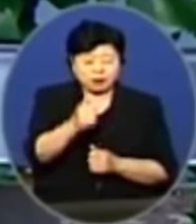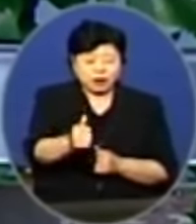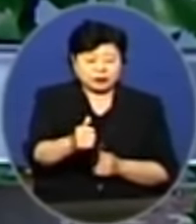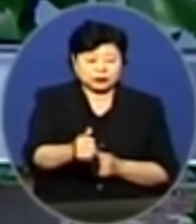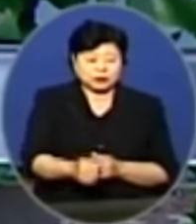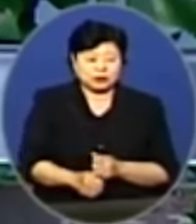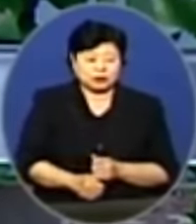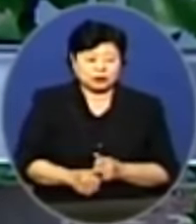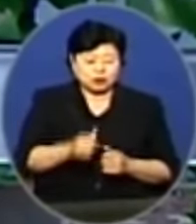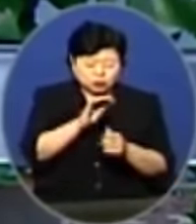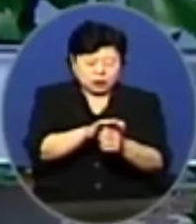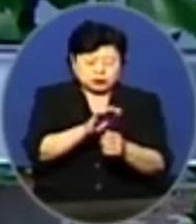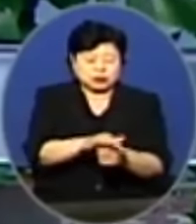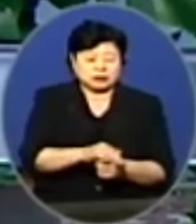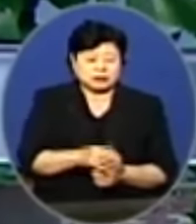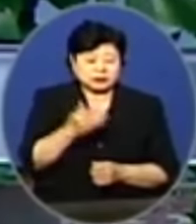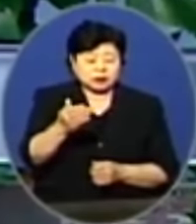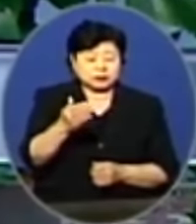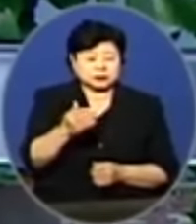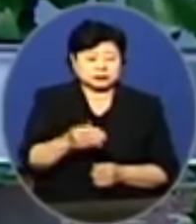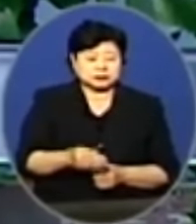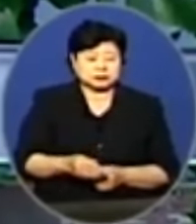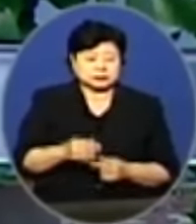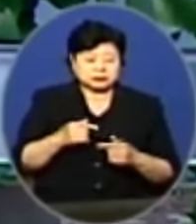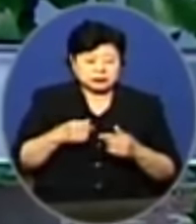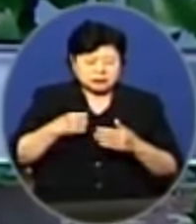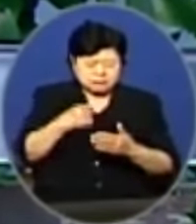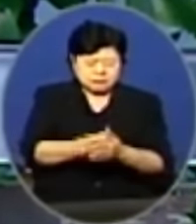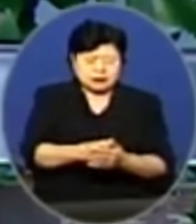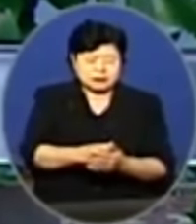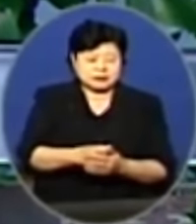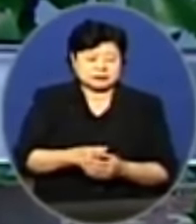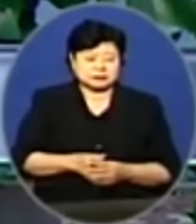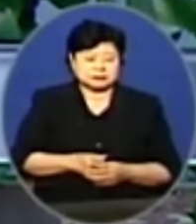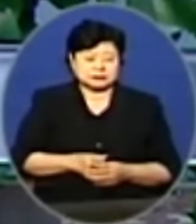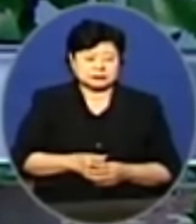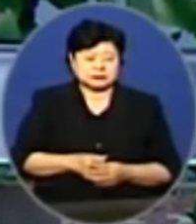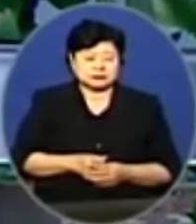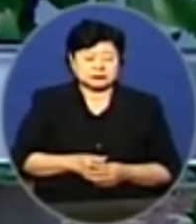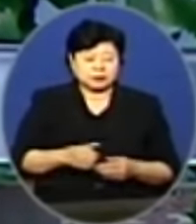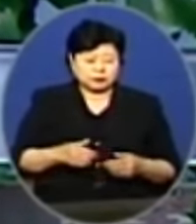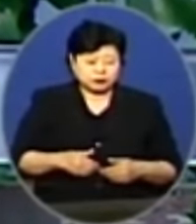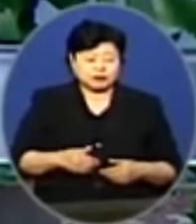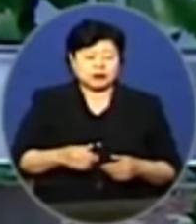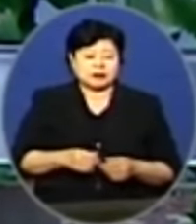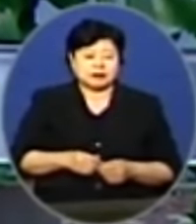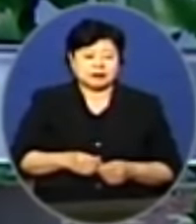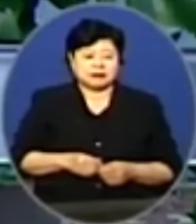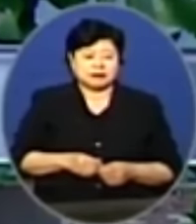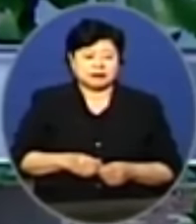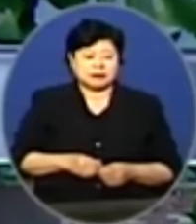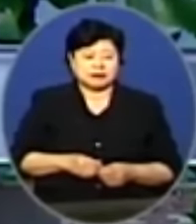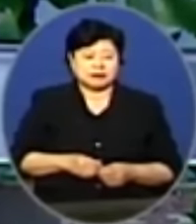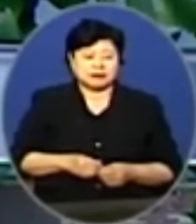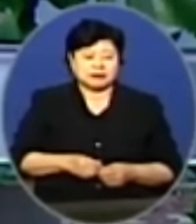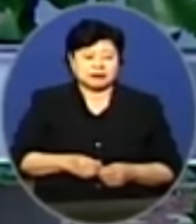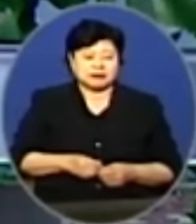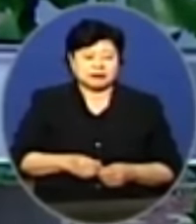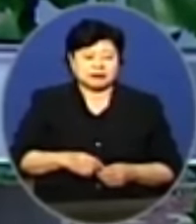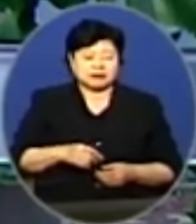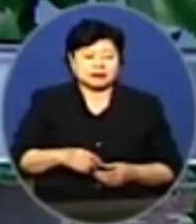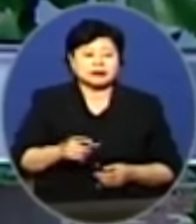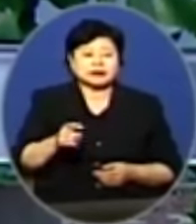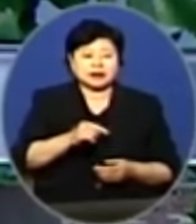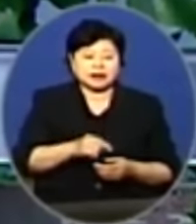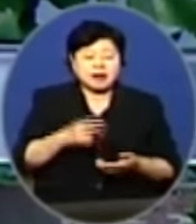뒤로 물러가는 것입니다. 여러분, 단호한 결심을 어떻게 하는 것입니까? 발을 꾸림으로 단호한 결심을